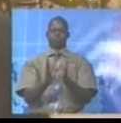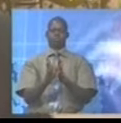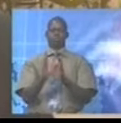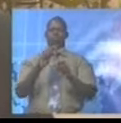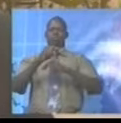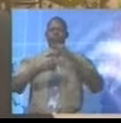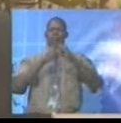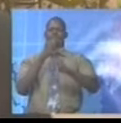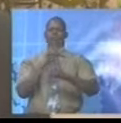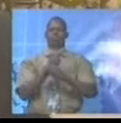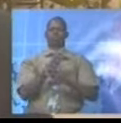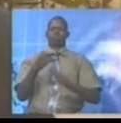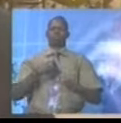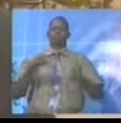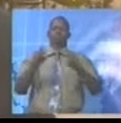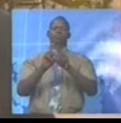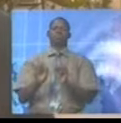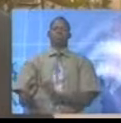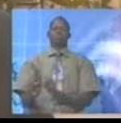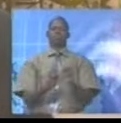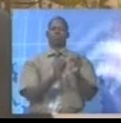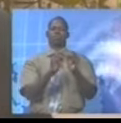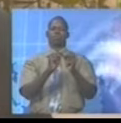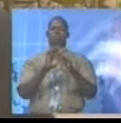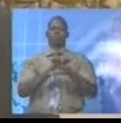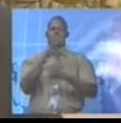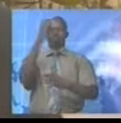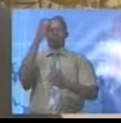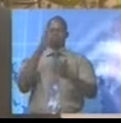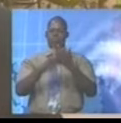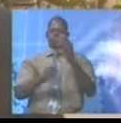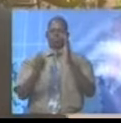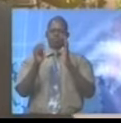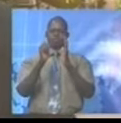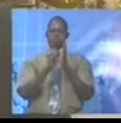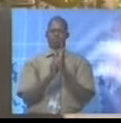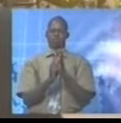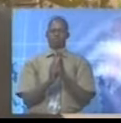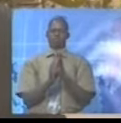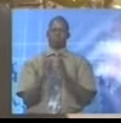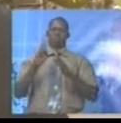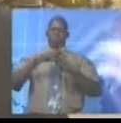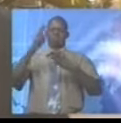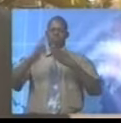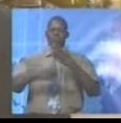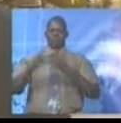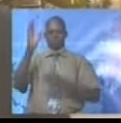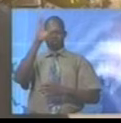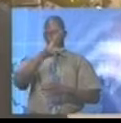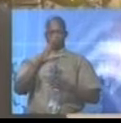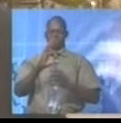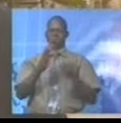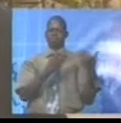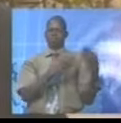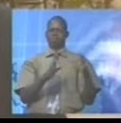nationale. Il y a également une stratégie sur la valorisation des résultats de la recherche qui a déjà été